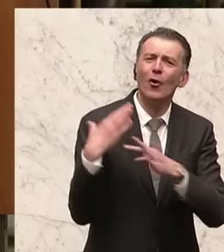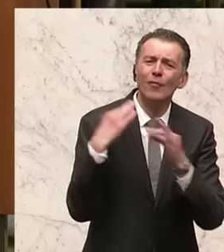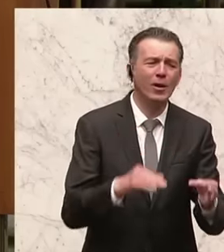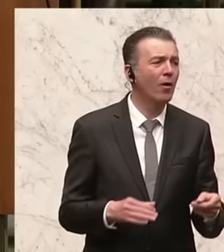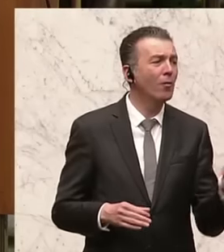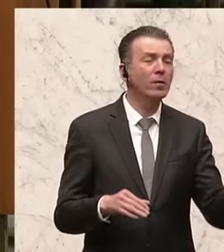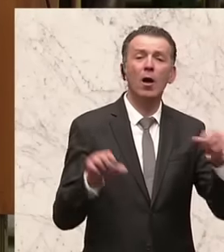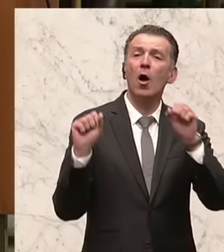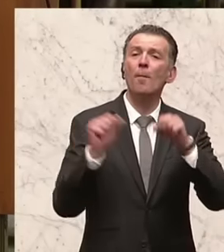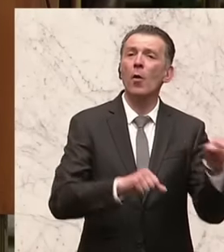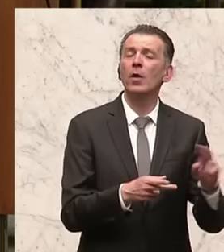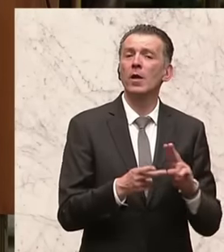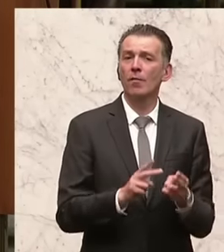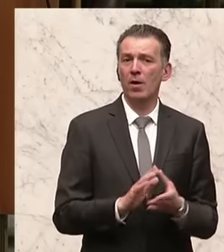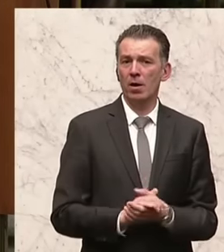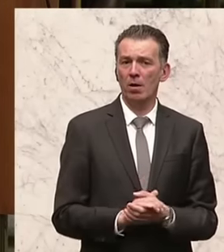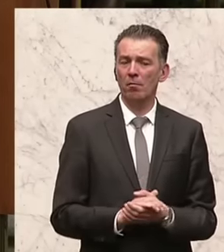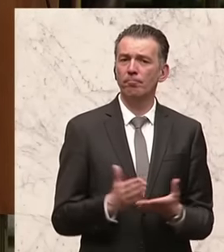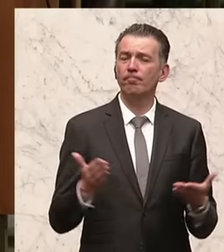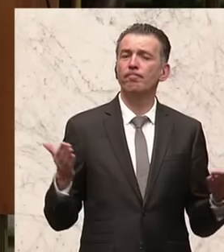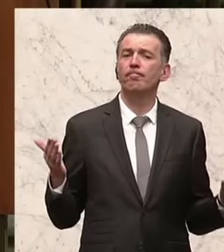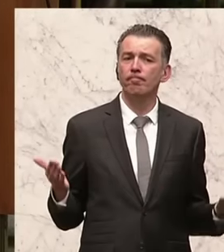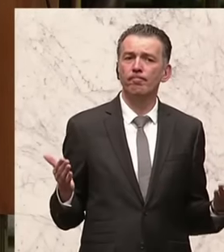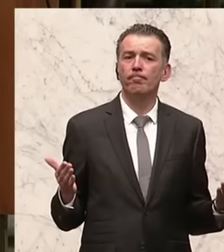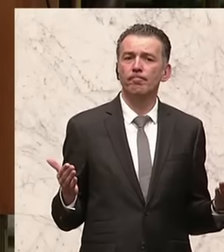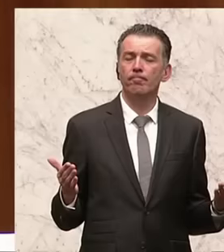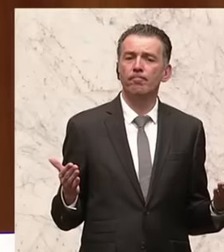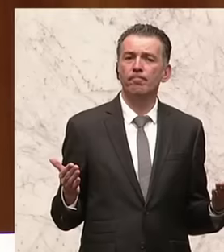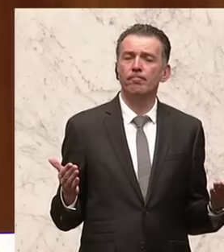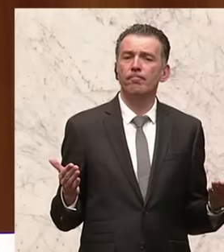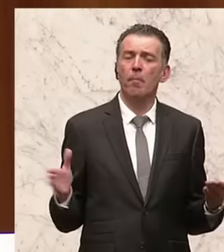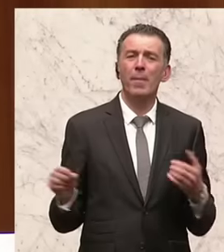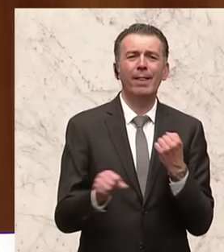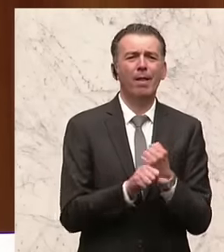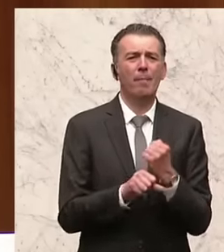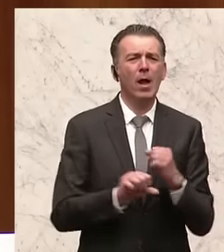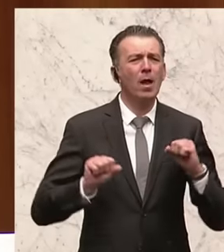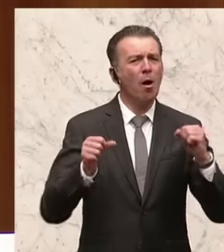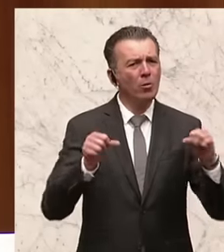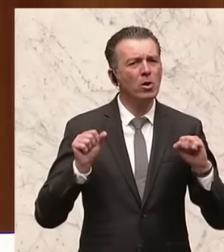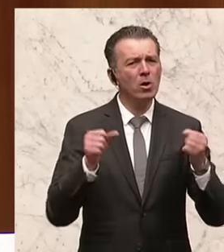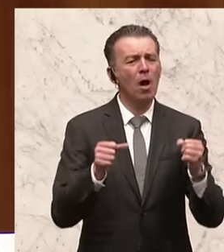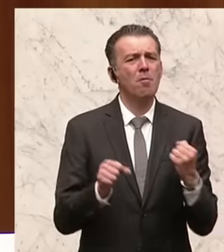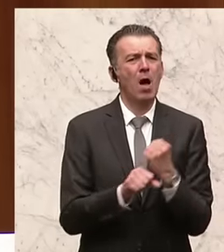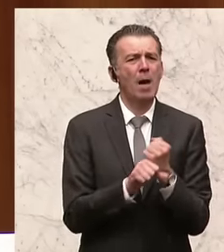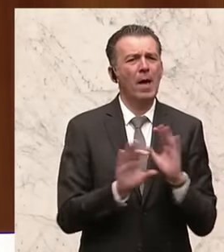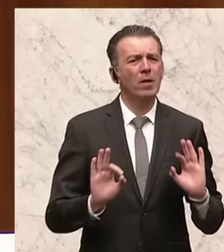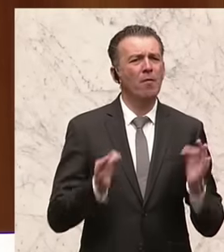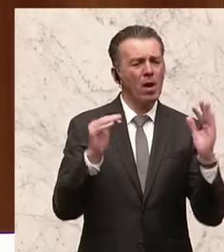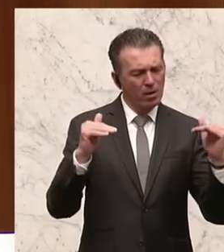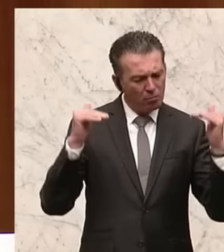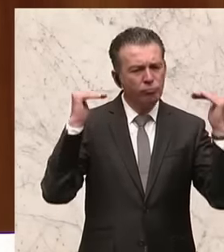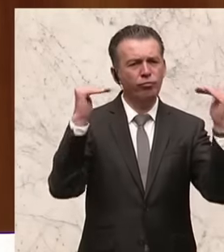nur möglich, eben durch das große Engagement und die hohe Qualität der Mitarbeiter und Mitarbeiterinnen im öffentlichen